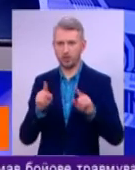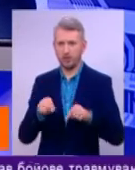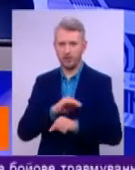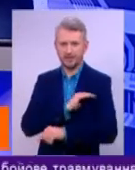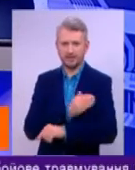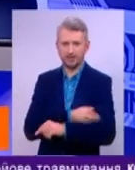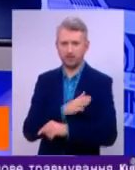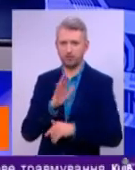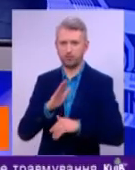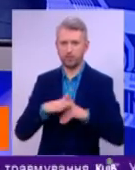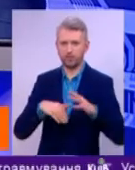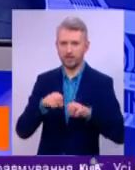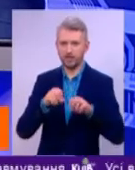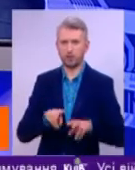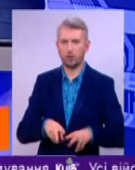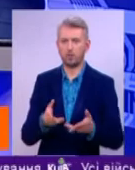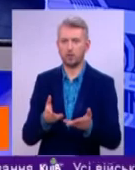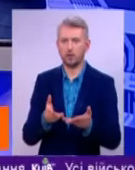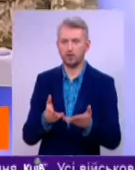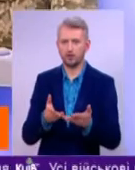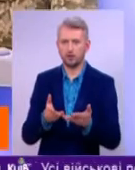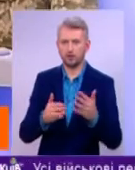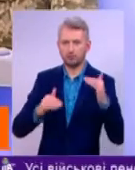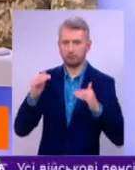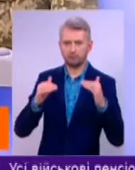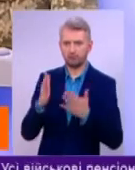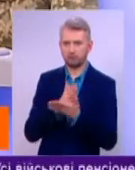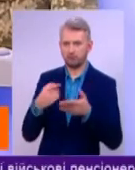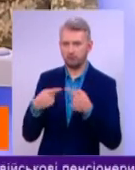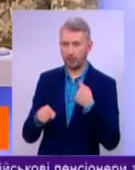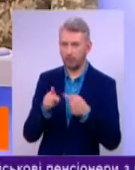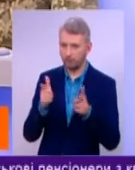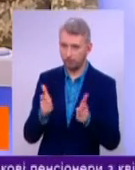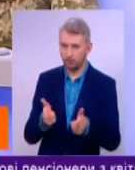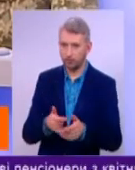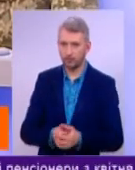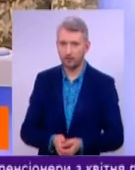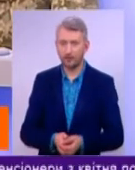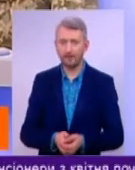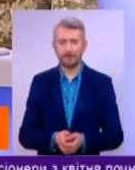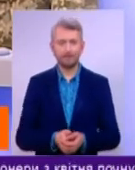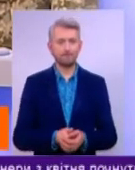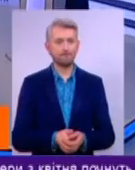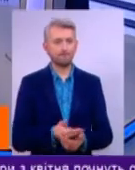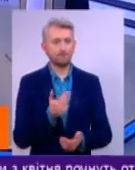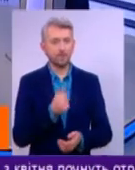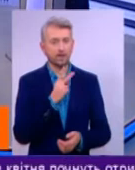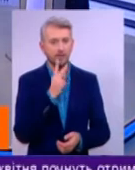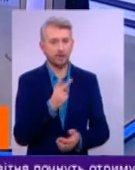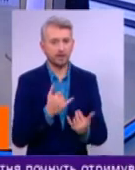в професійному такому еквіваленті зовсім такі різні. Чи погоджуєтеся з цим? Так, боже, дивіться,